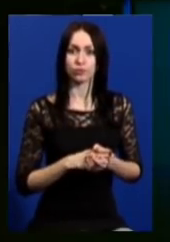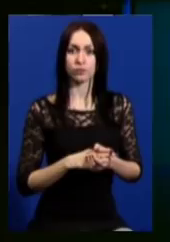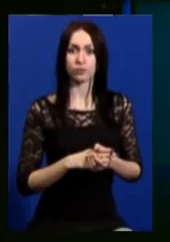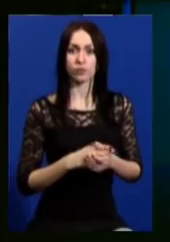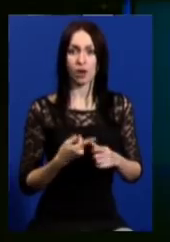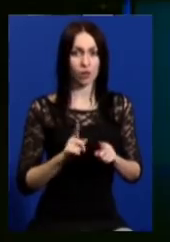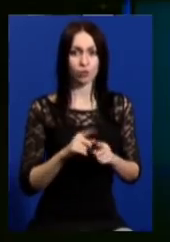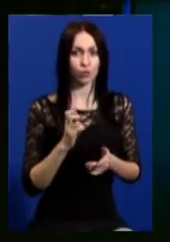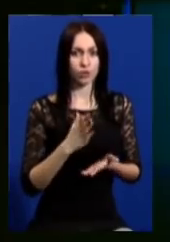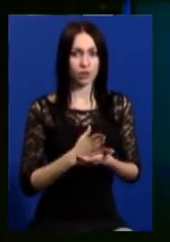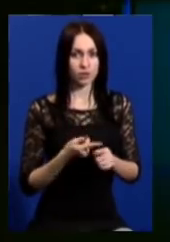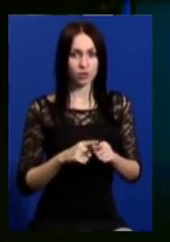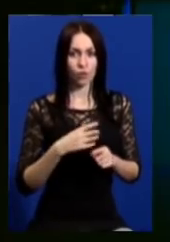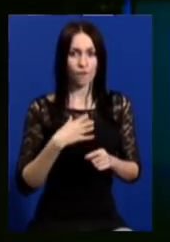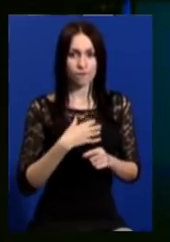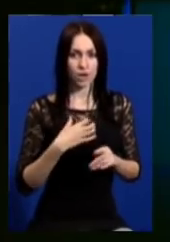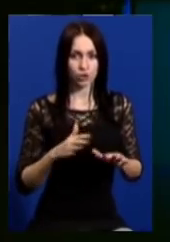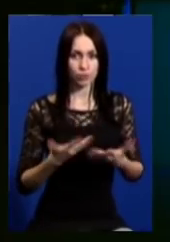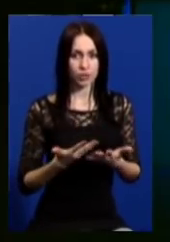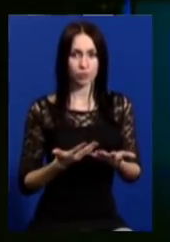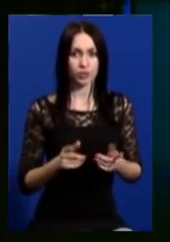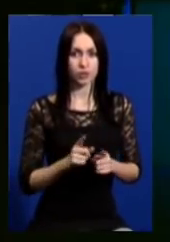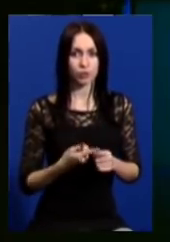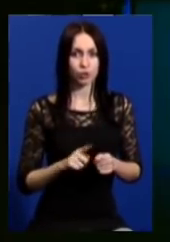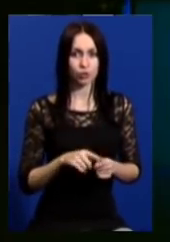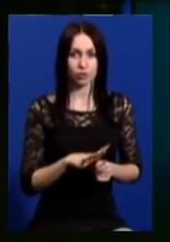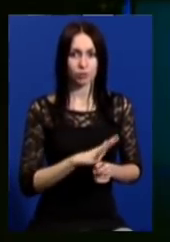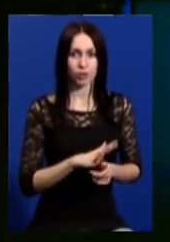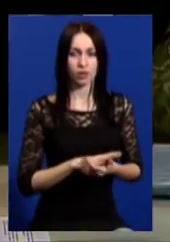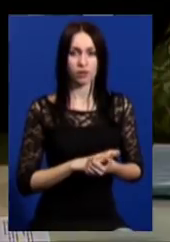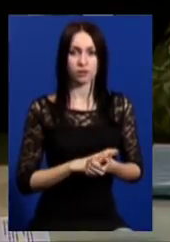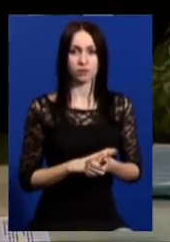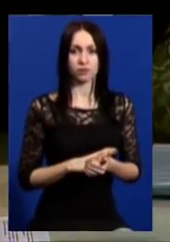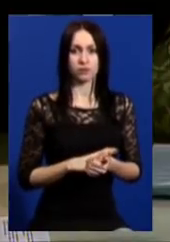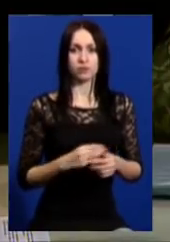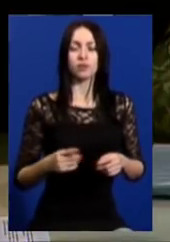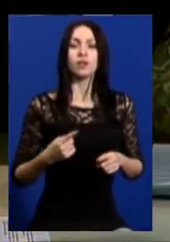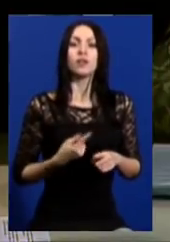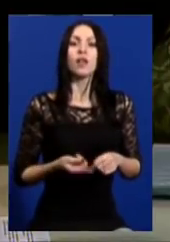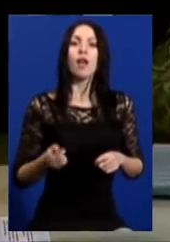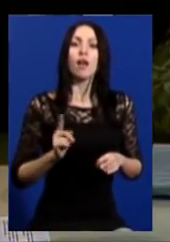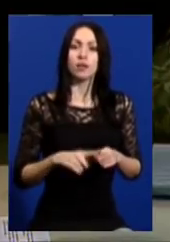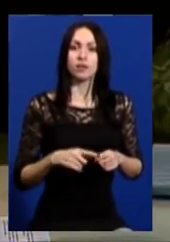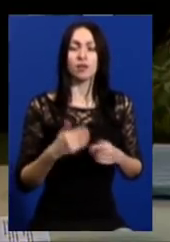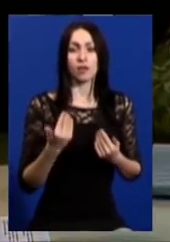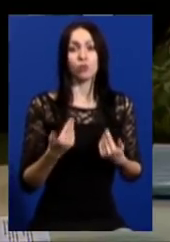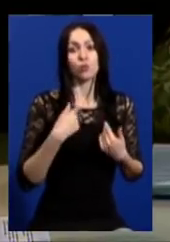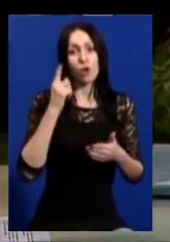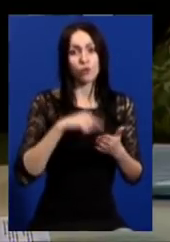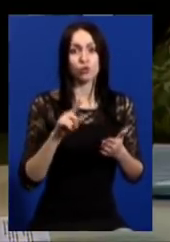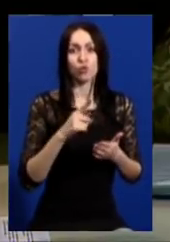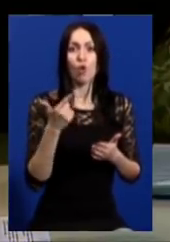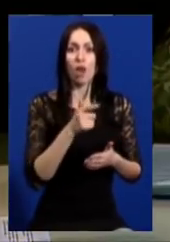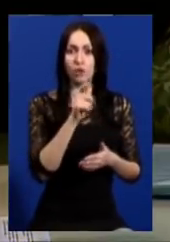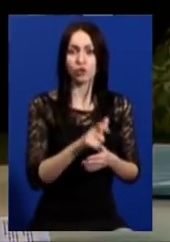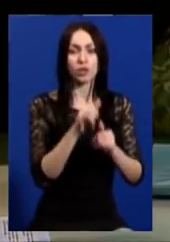це не є такою надзвичайною подією, чи що це було? Це, я впевнений, що громадянин